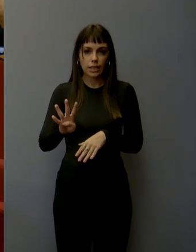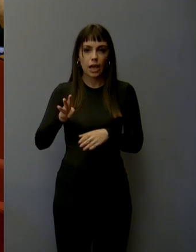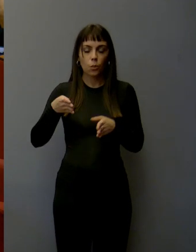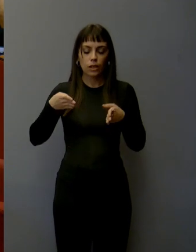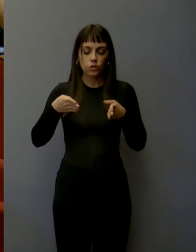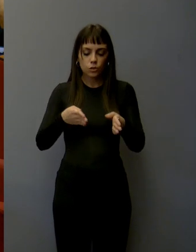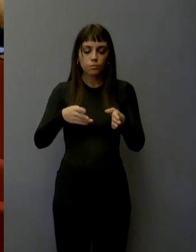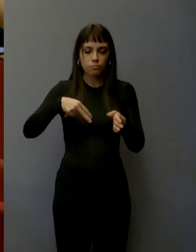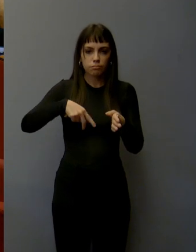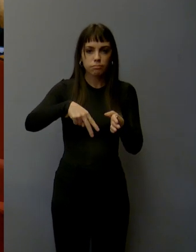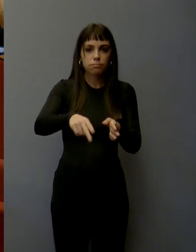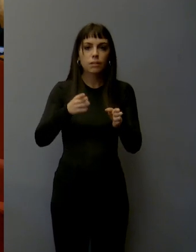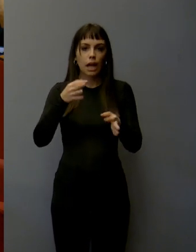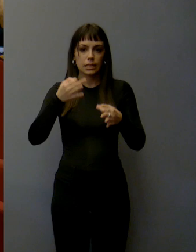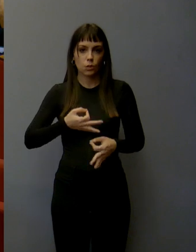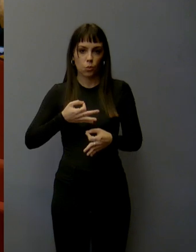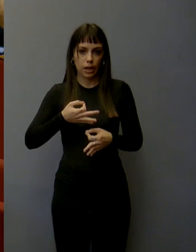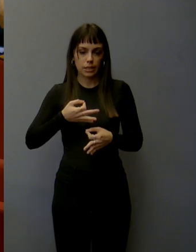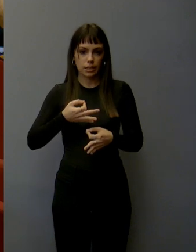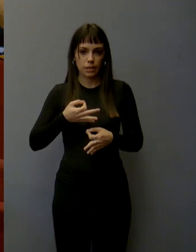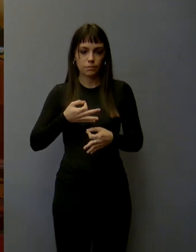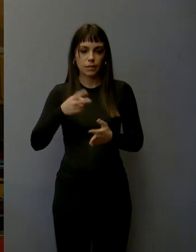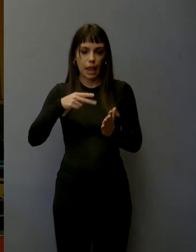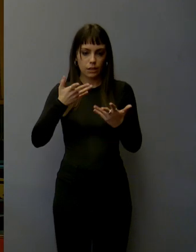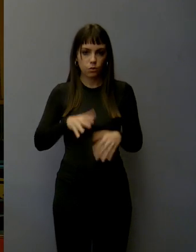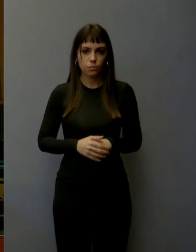pedoni Notarnicola per letto grazie